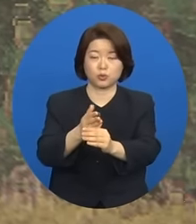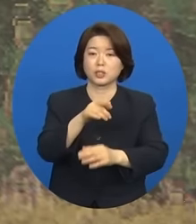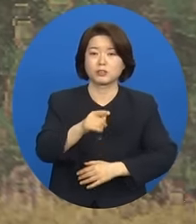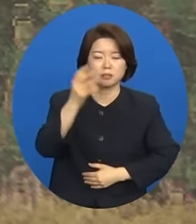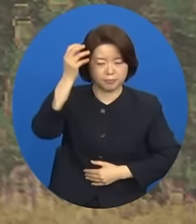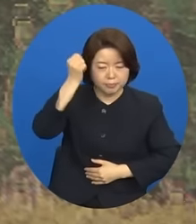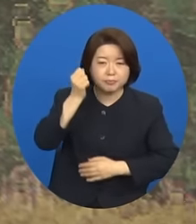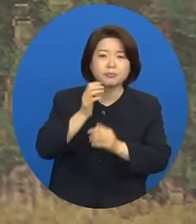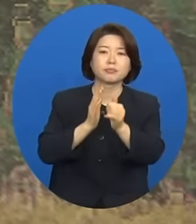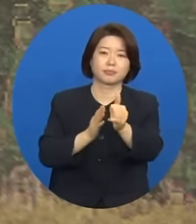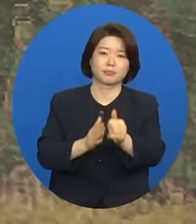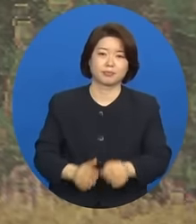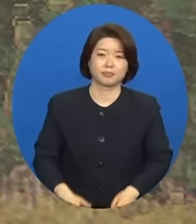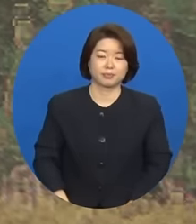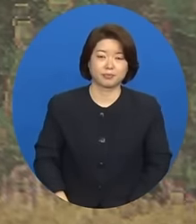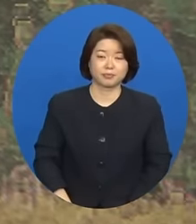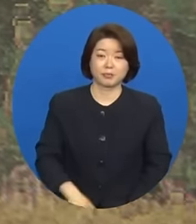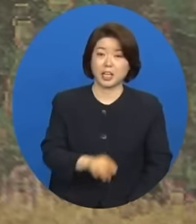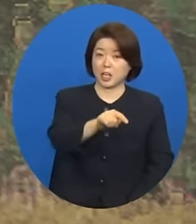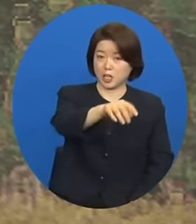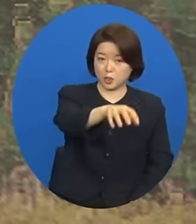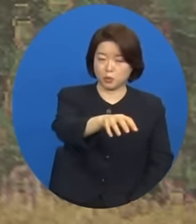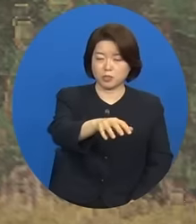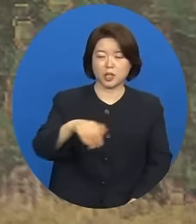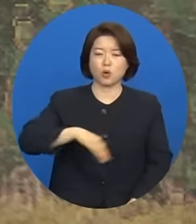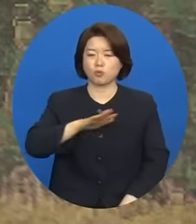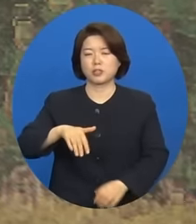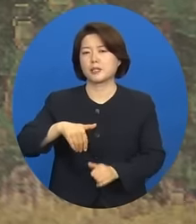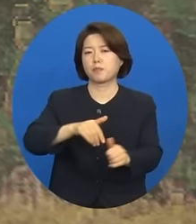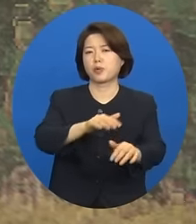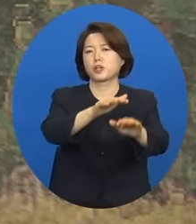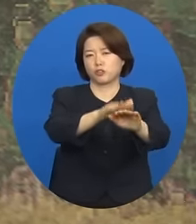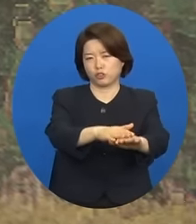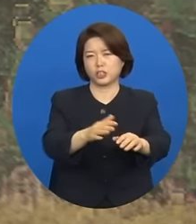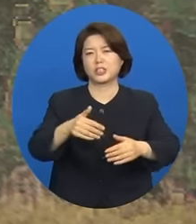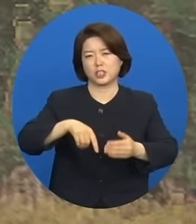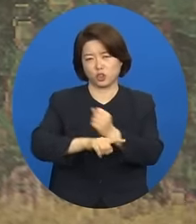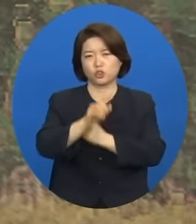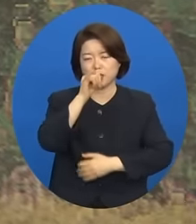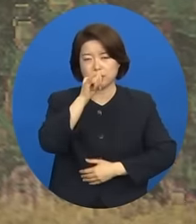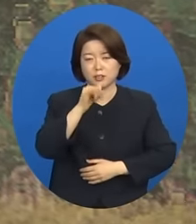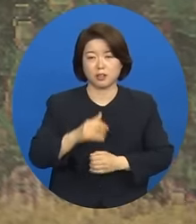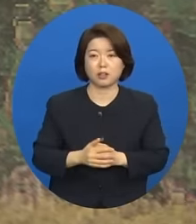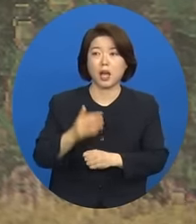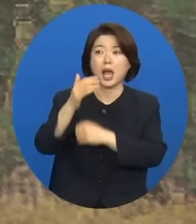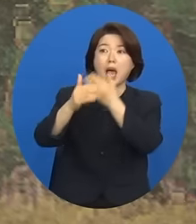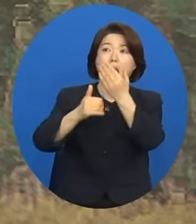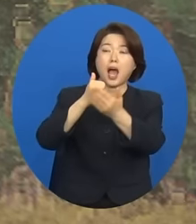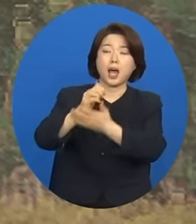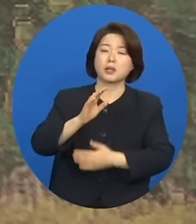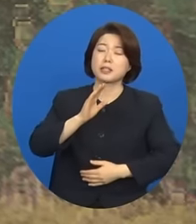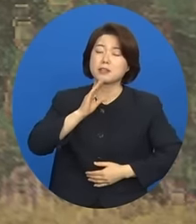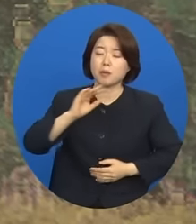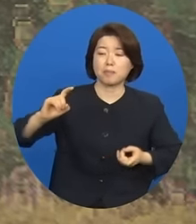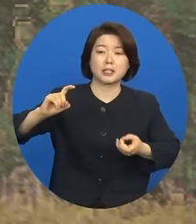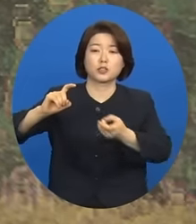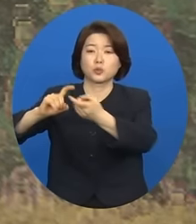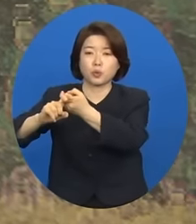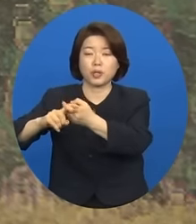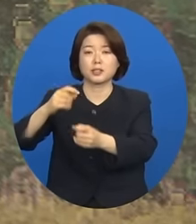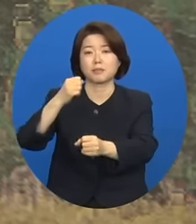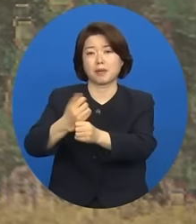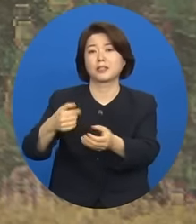사실입니다. 바단 아람에 우리 두신 이유가 있어요. 하나님께 진정 속한 자가 되기 위하여서